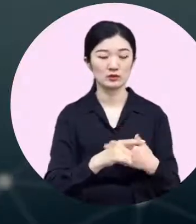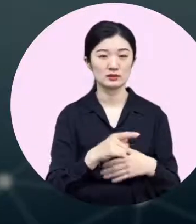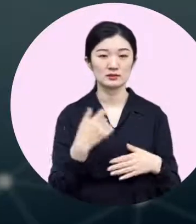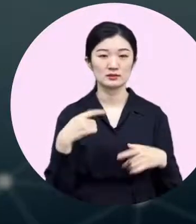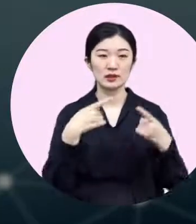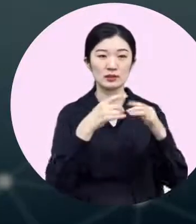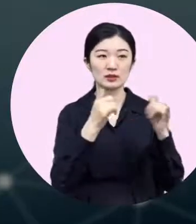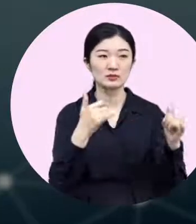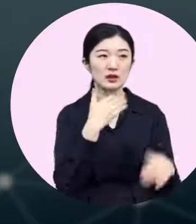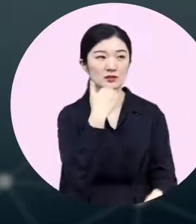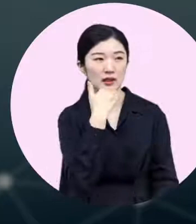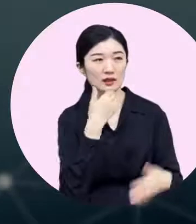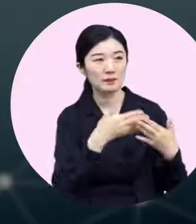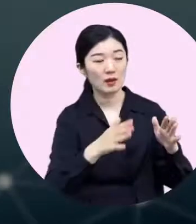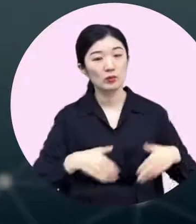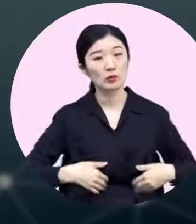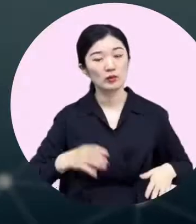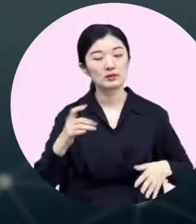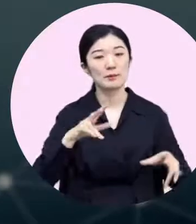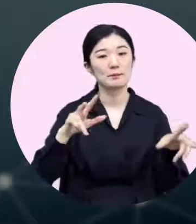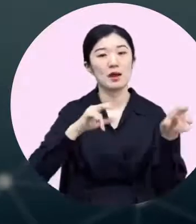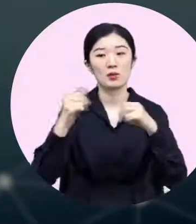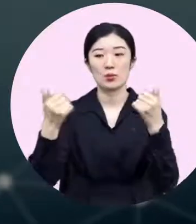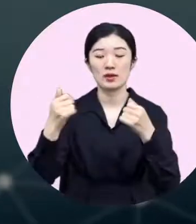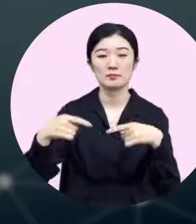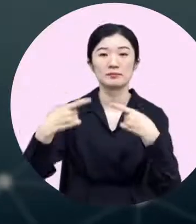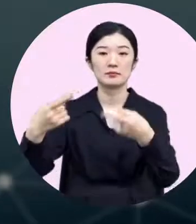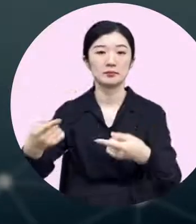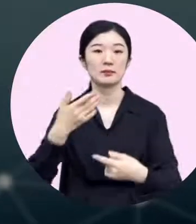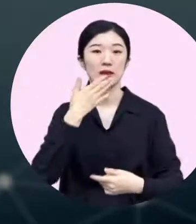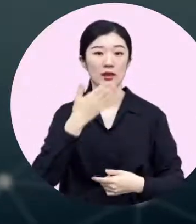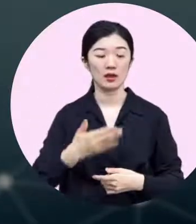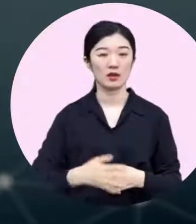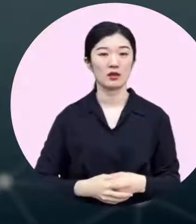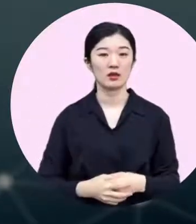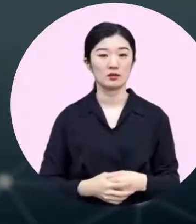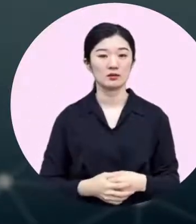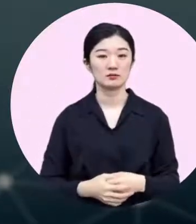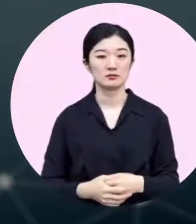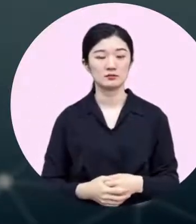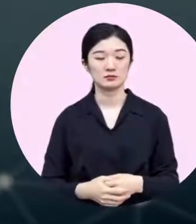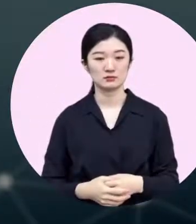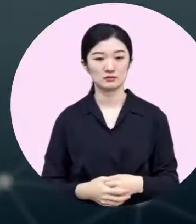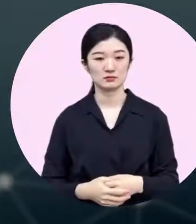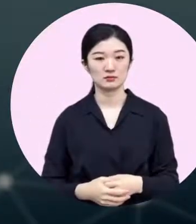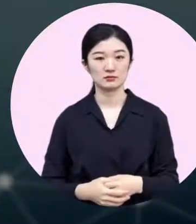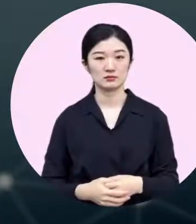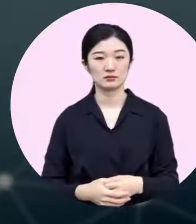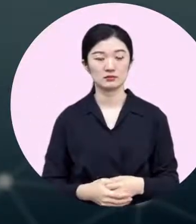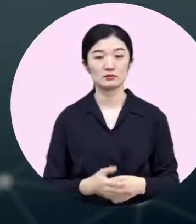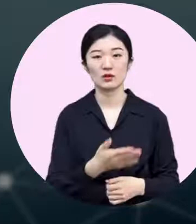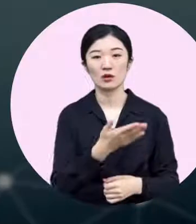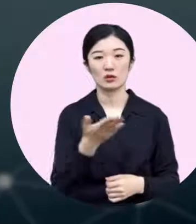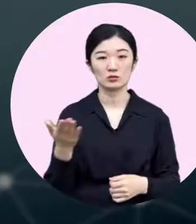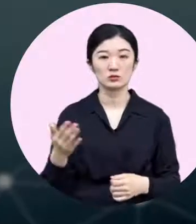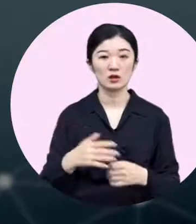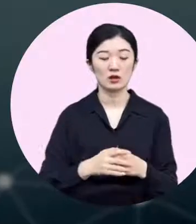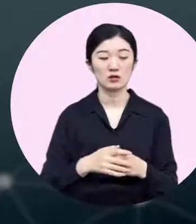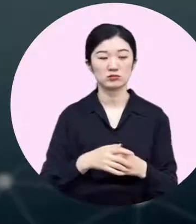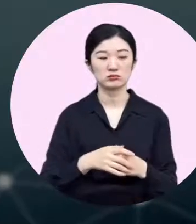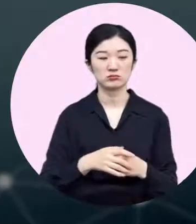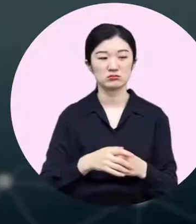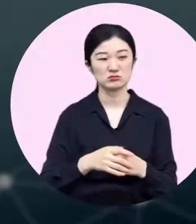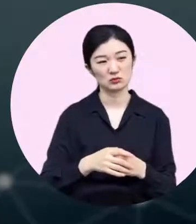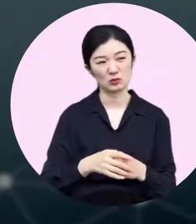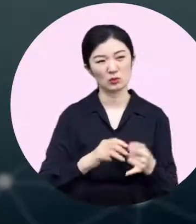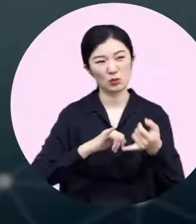참가자들이 바로 그냥 입장할 수 있는 설정이거든요. 그래서 여러분들이 뭐 꼭 검증을 해야 되는 거 아니면 어차피 암호까지 치고 들어오는